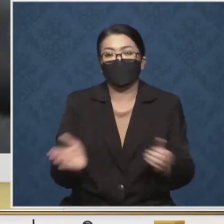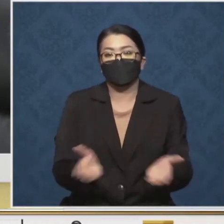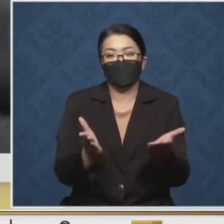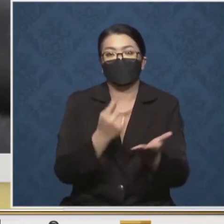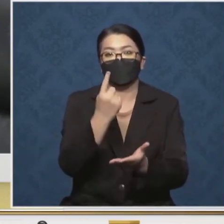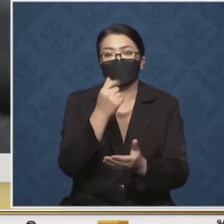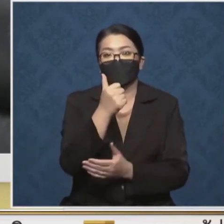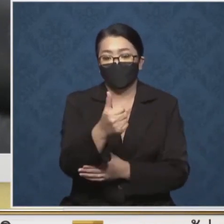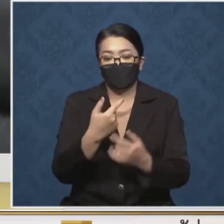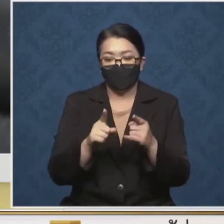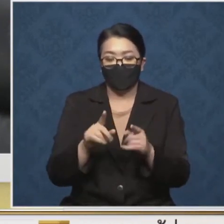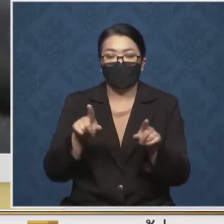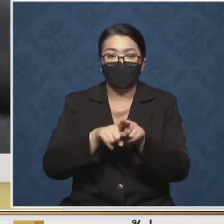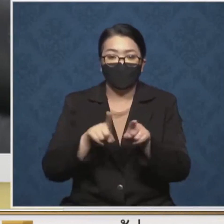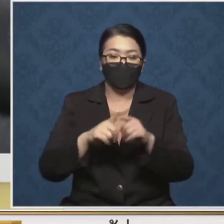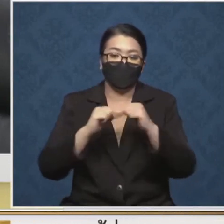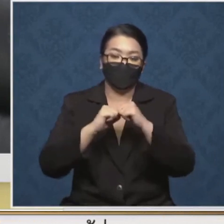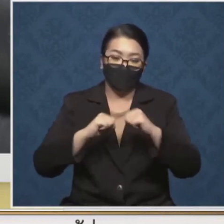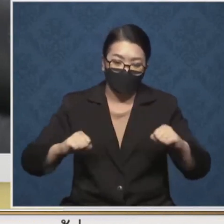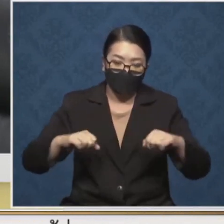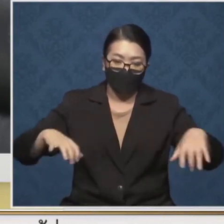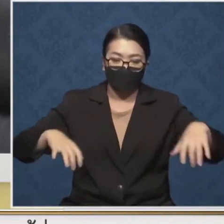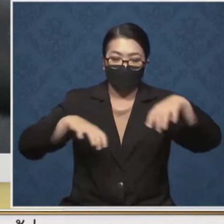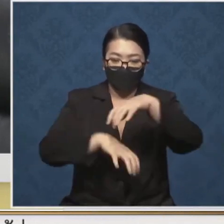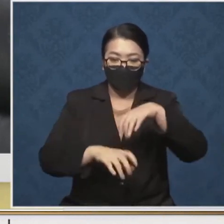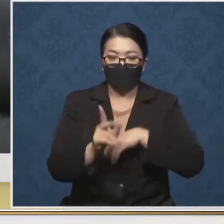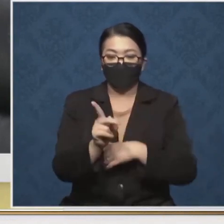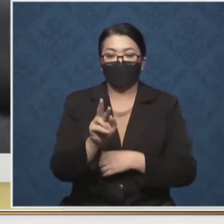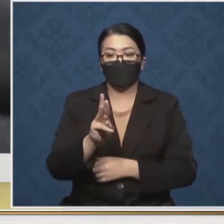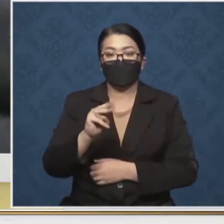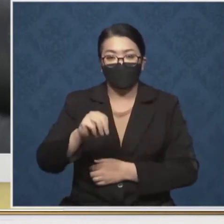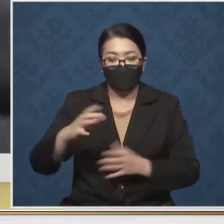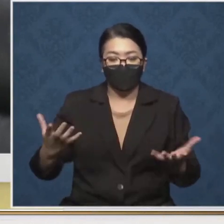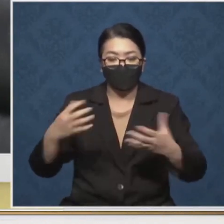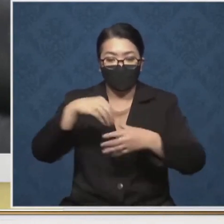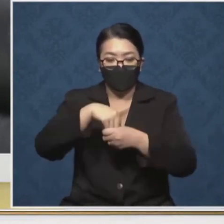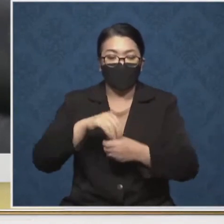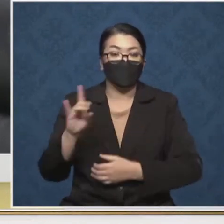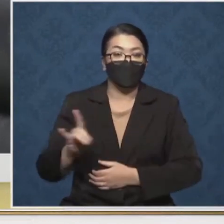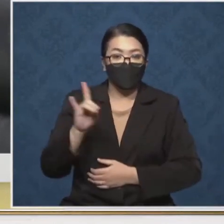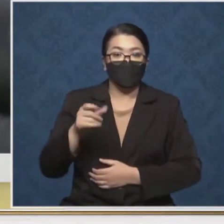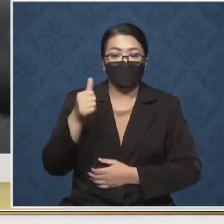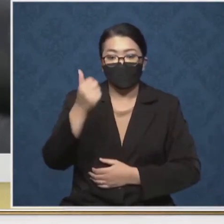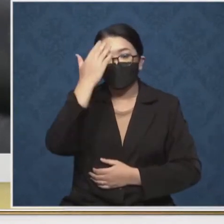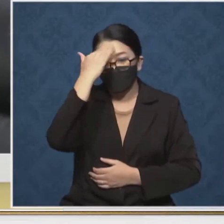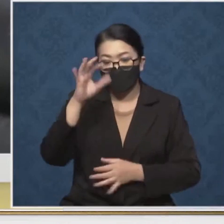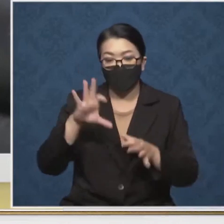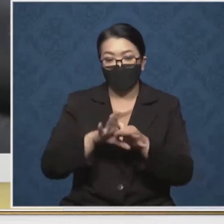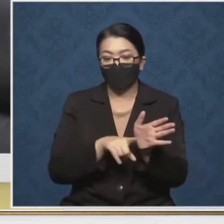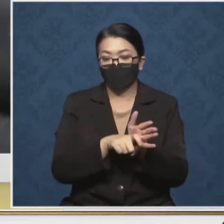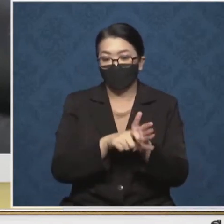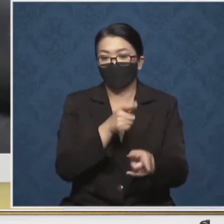ะแต่ควรจะมีสถานะเป็นสำนกสังกดภายใต้กลมอื่นหรอควบรวมกับกลมประจุศัติหรอว่า